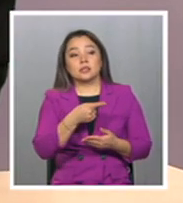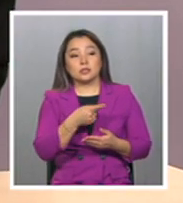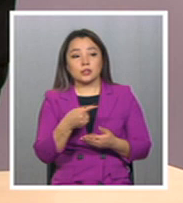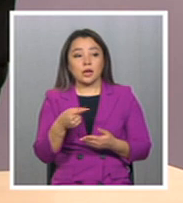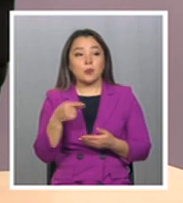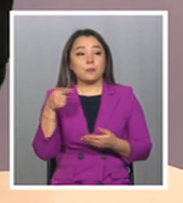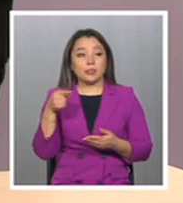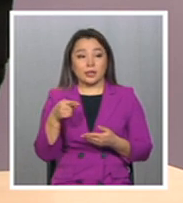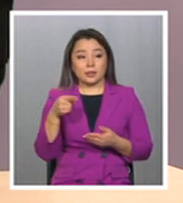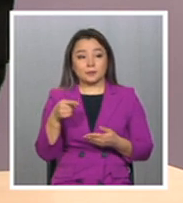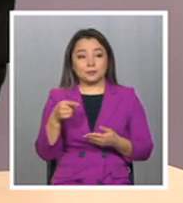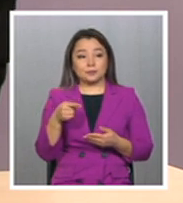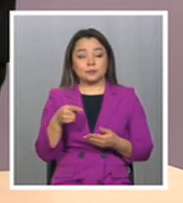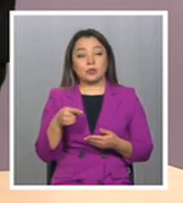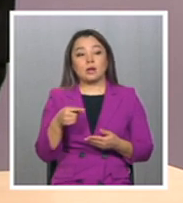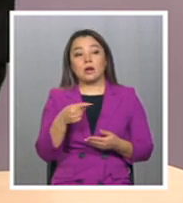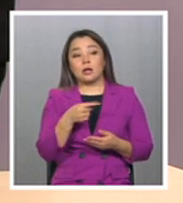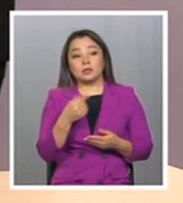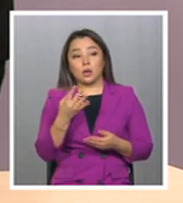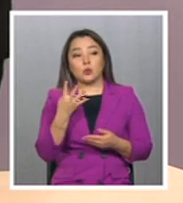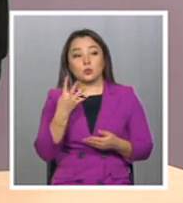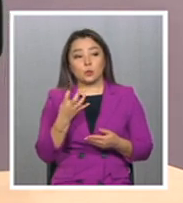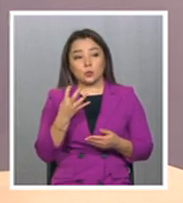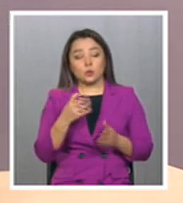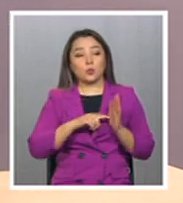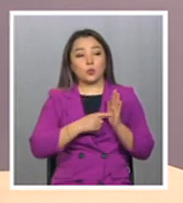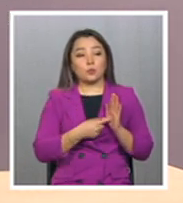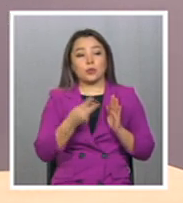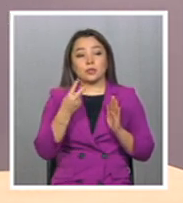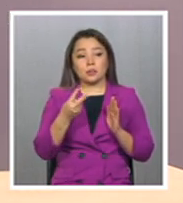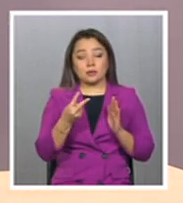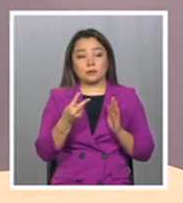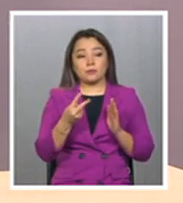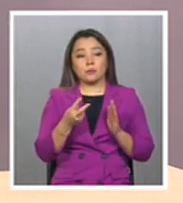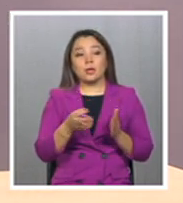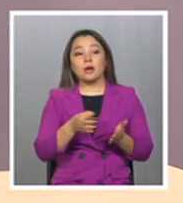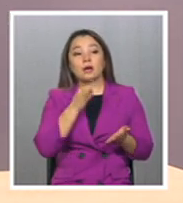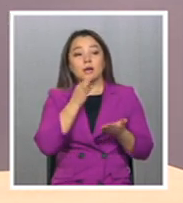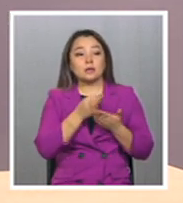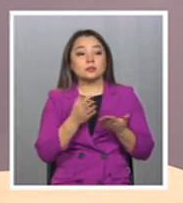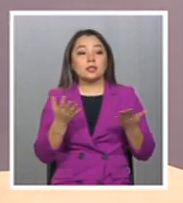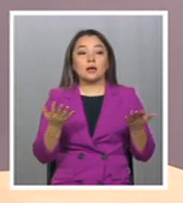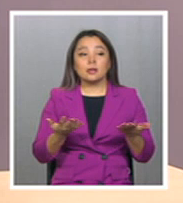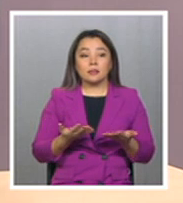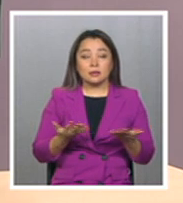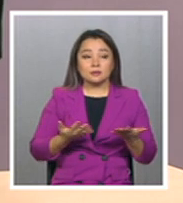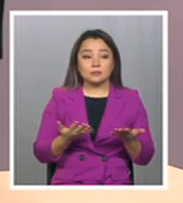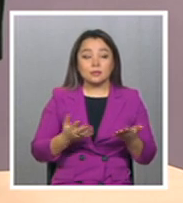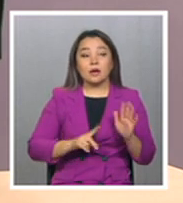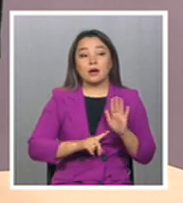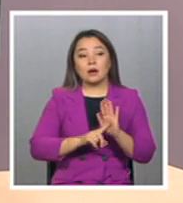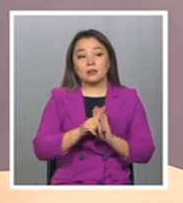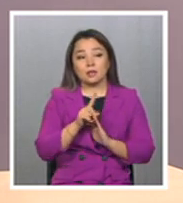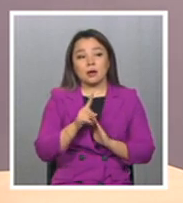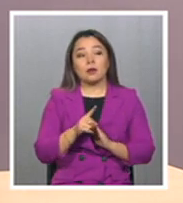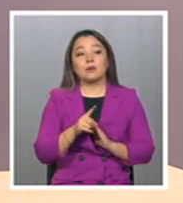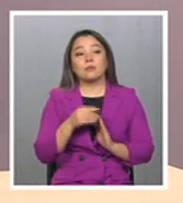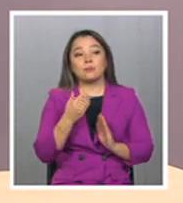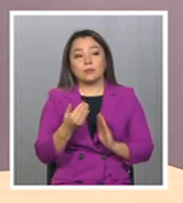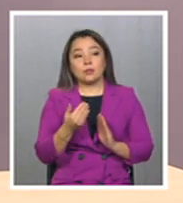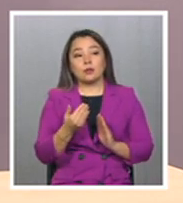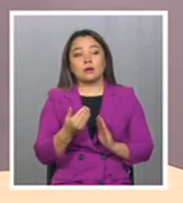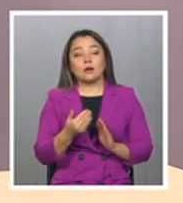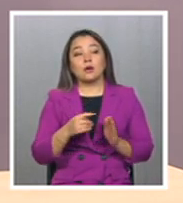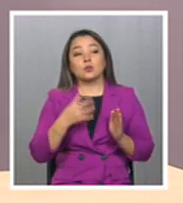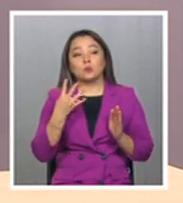1000-ға тең, азайтқыш 400 бен 2-нің көбейтіндісіне тең. Алдымен азайтқыштың